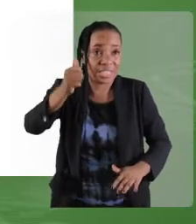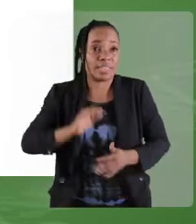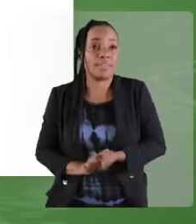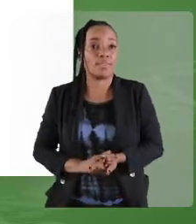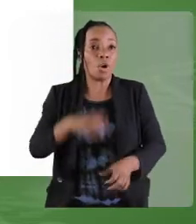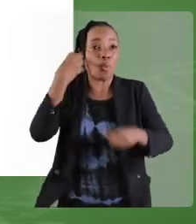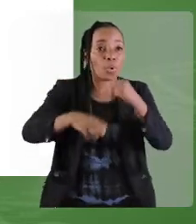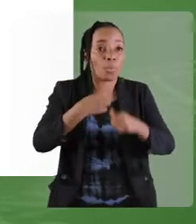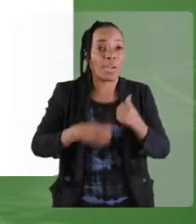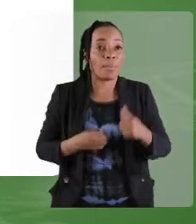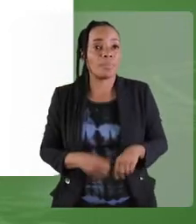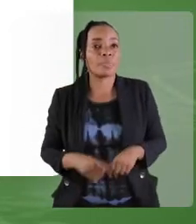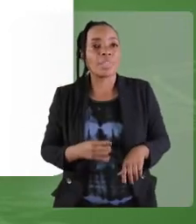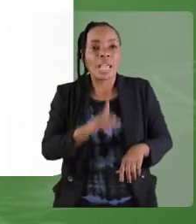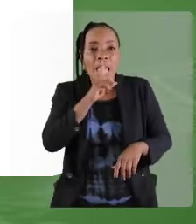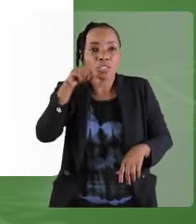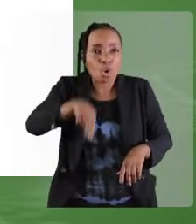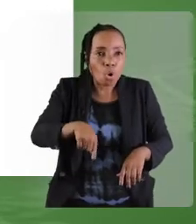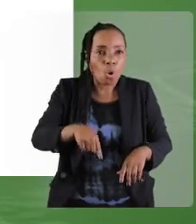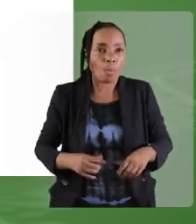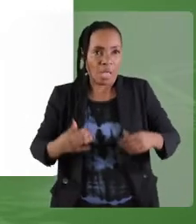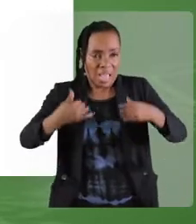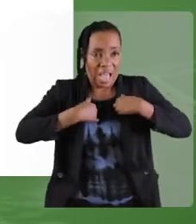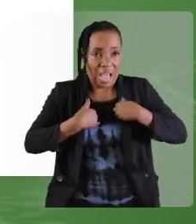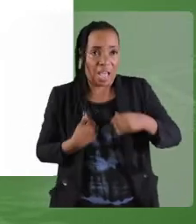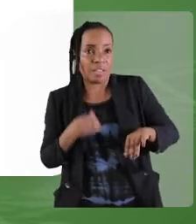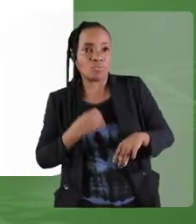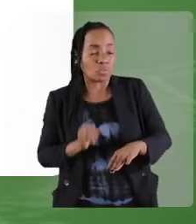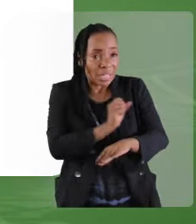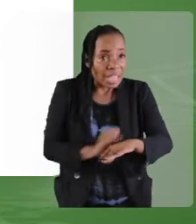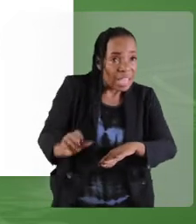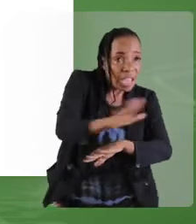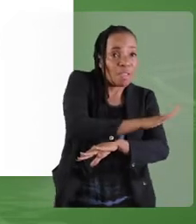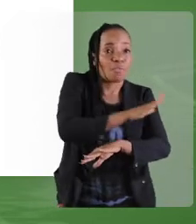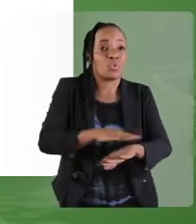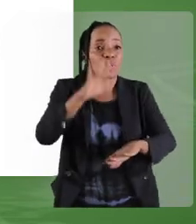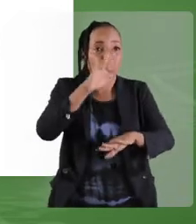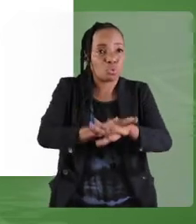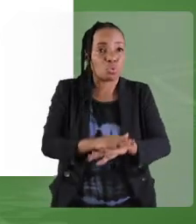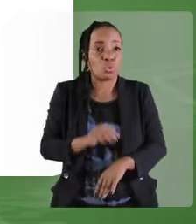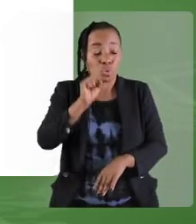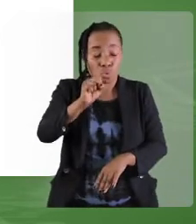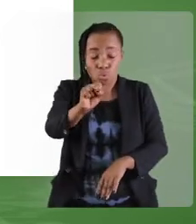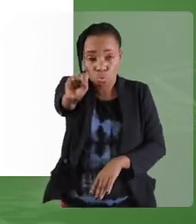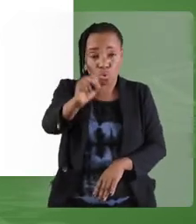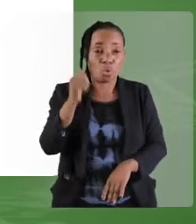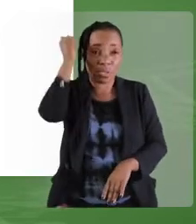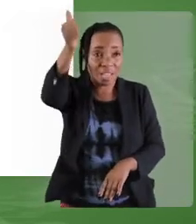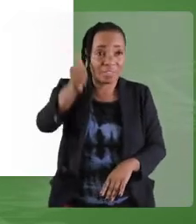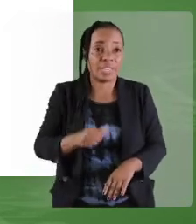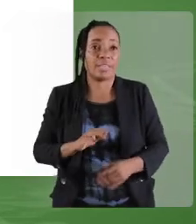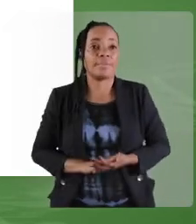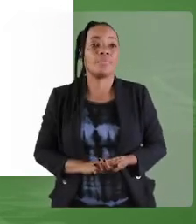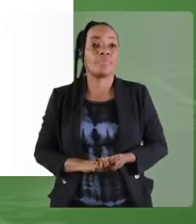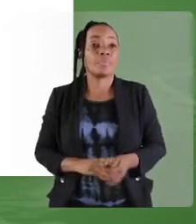devenir? Comme thèse, donc le point de vue de Sartre dans le texte, l'homme est entièrement responsable de son